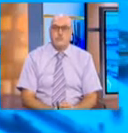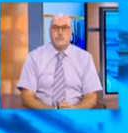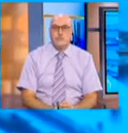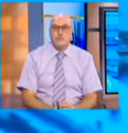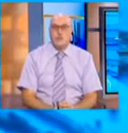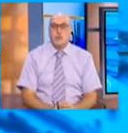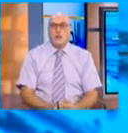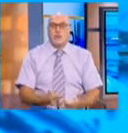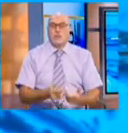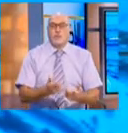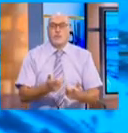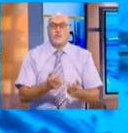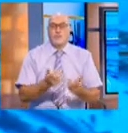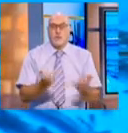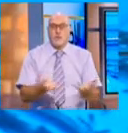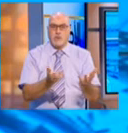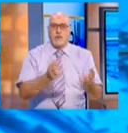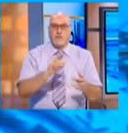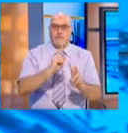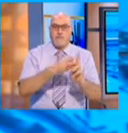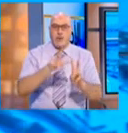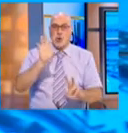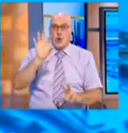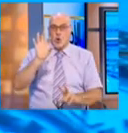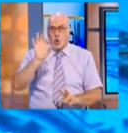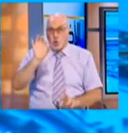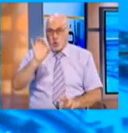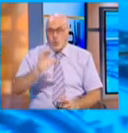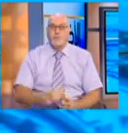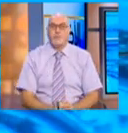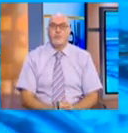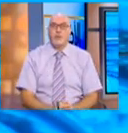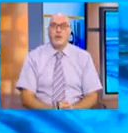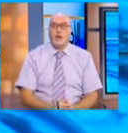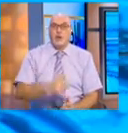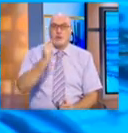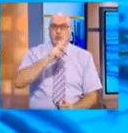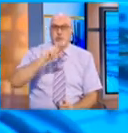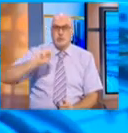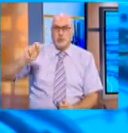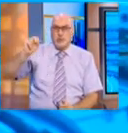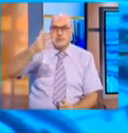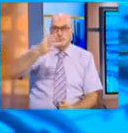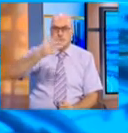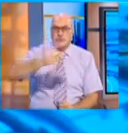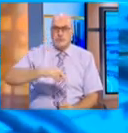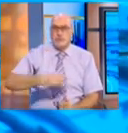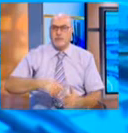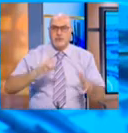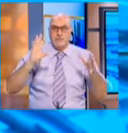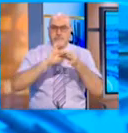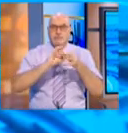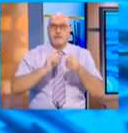وترويجا للباهية وهران كوجهة سياحية، نظمت الجمعية السياحية لأجيال المستقبل بالتنسيق